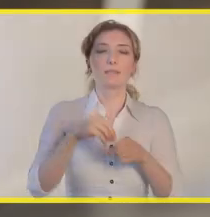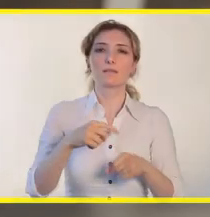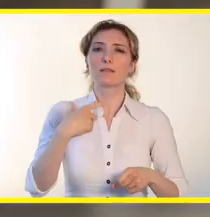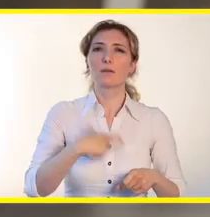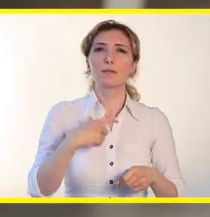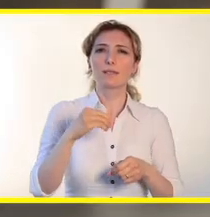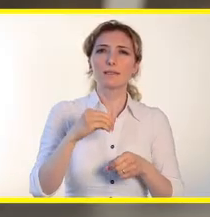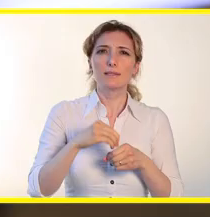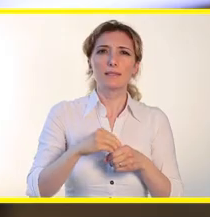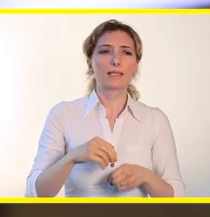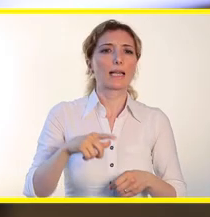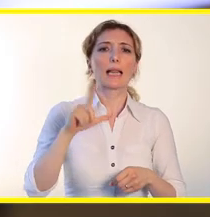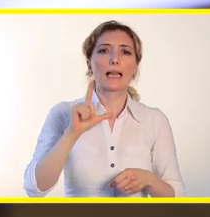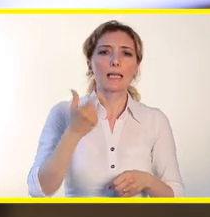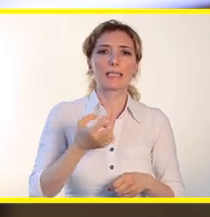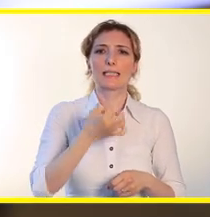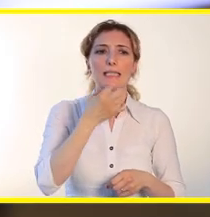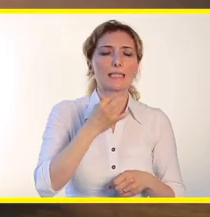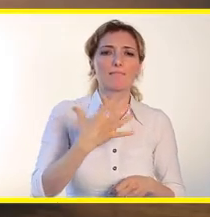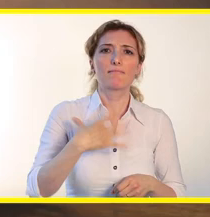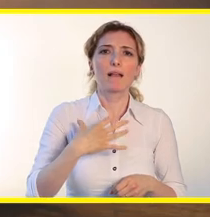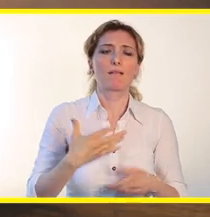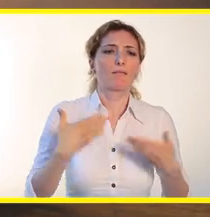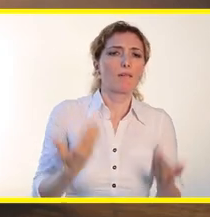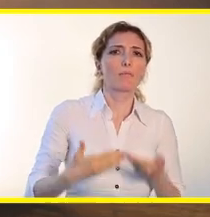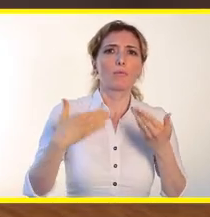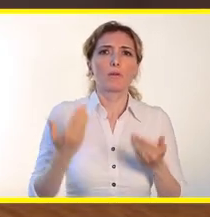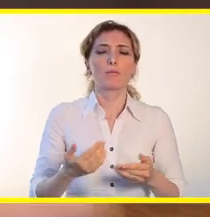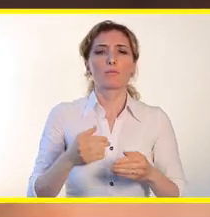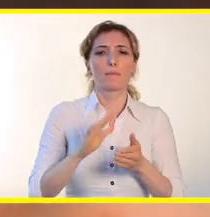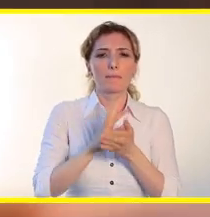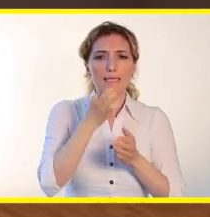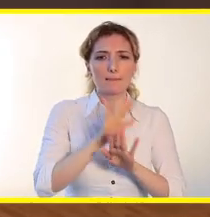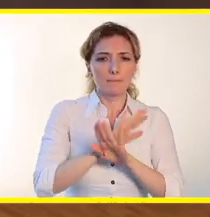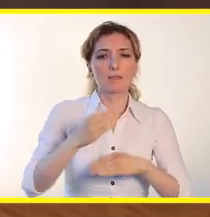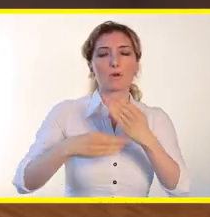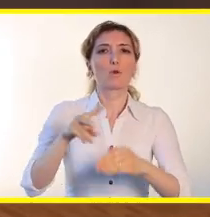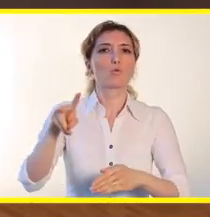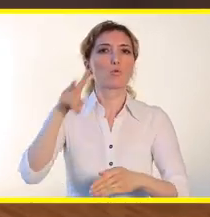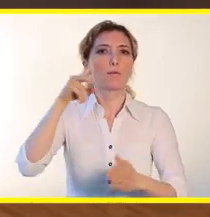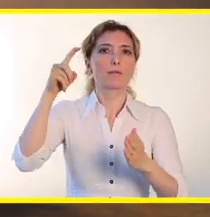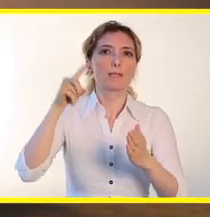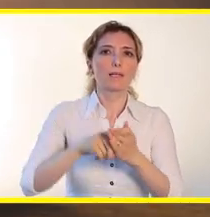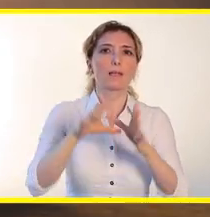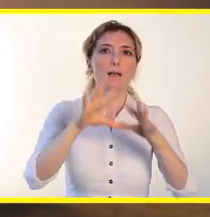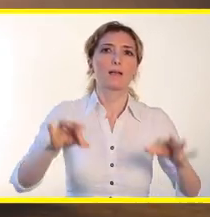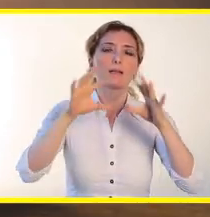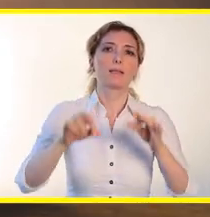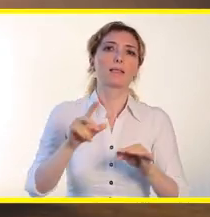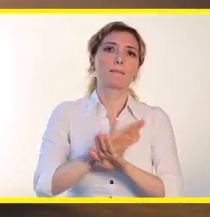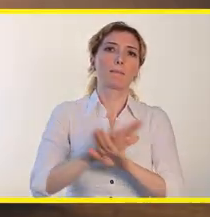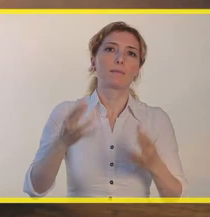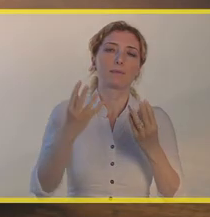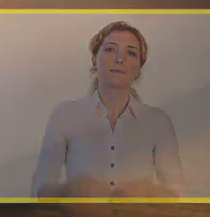HTC'nin Sense özelliği için gereken izinleri tercihinize göre vererek sona tıklayın ve kurulumu sonlandırın.